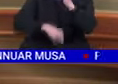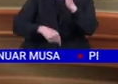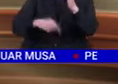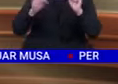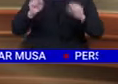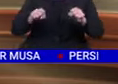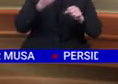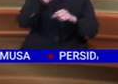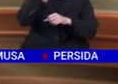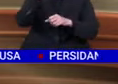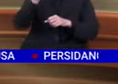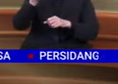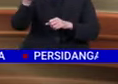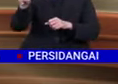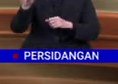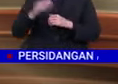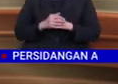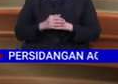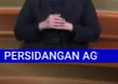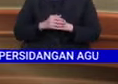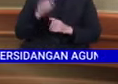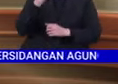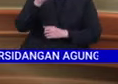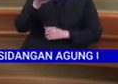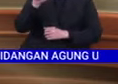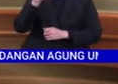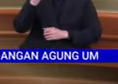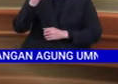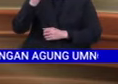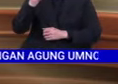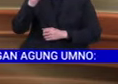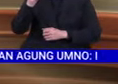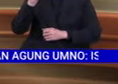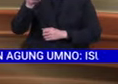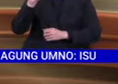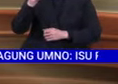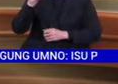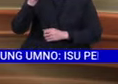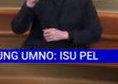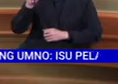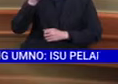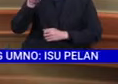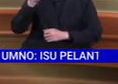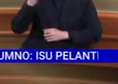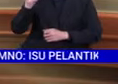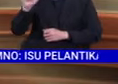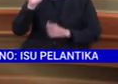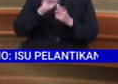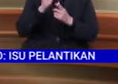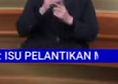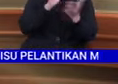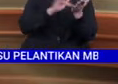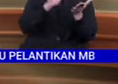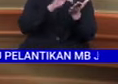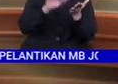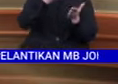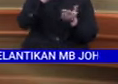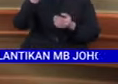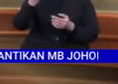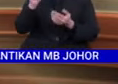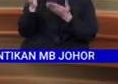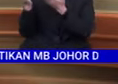anda beli layari laman sesawang kami didampingi dabi dabi dan emi tidak Jawi dan MW atau menerusi laman sosial media kami